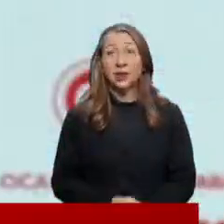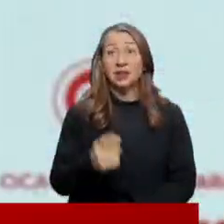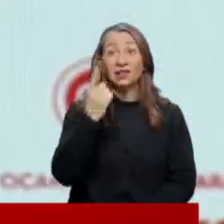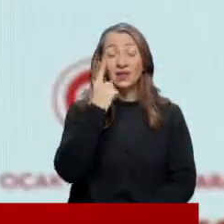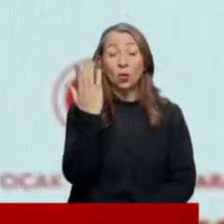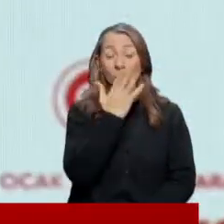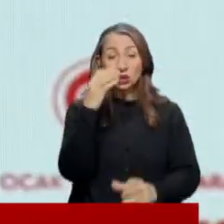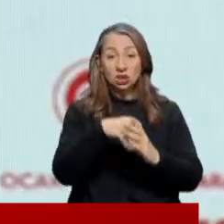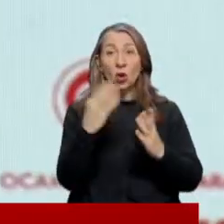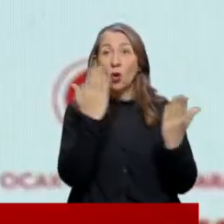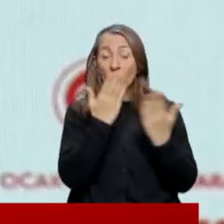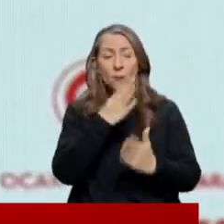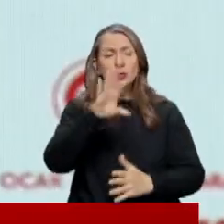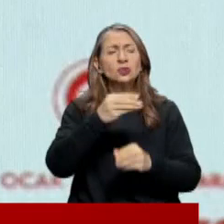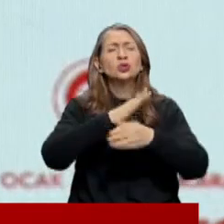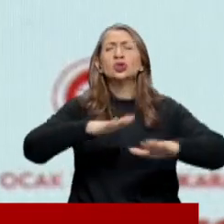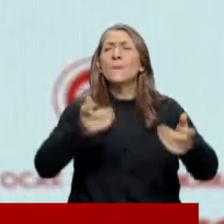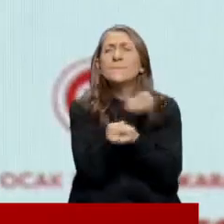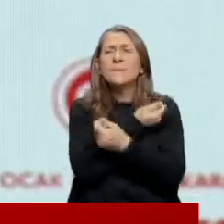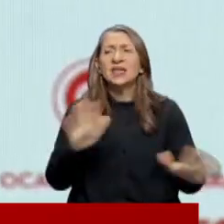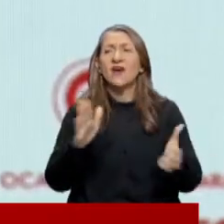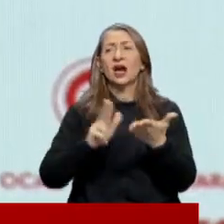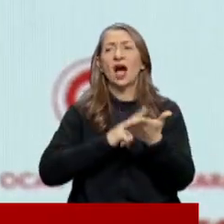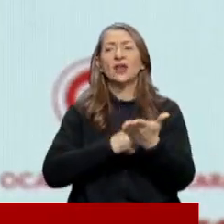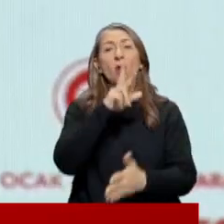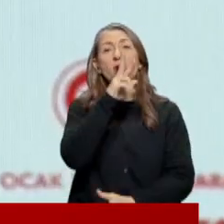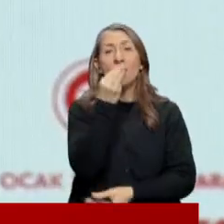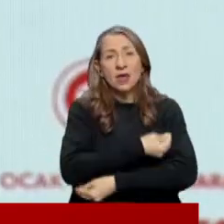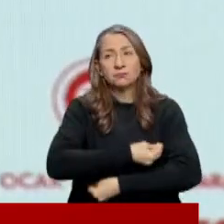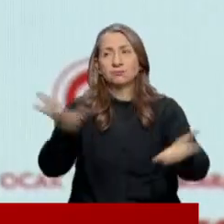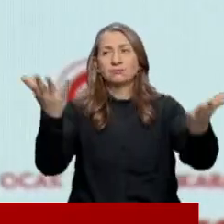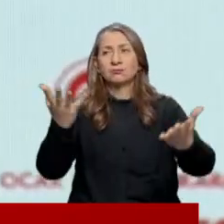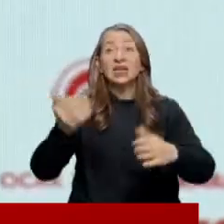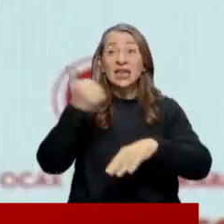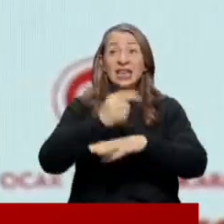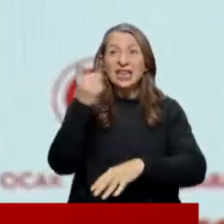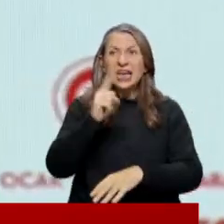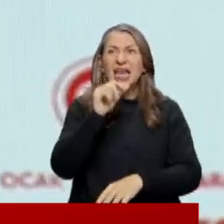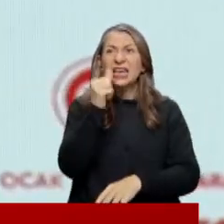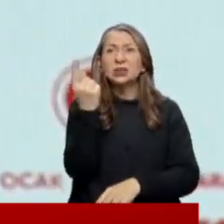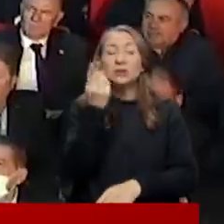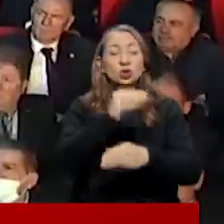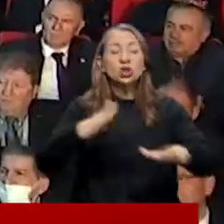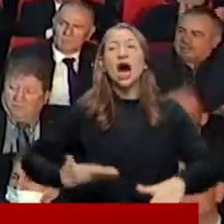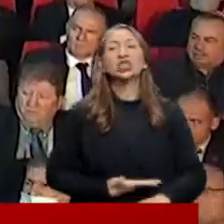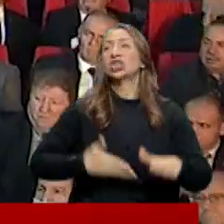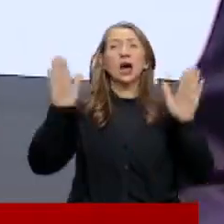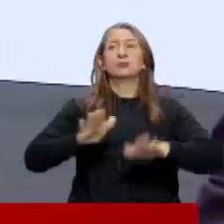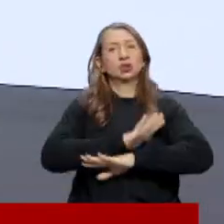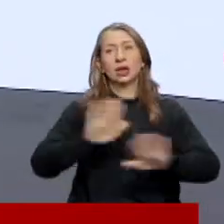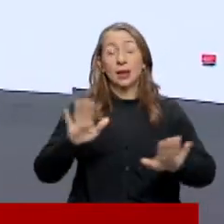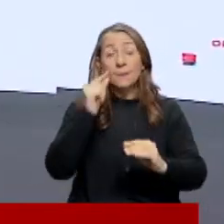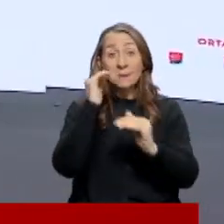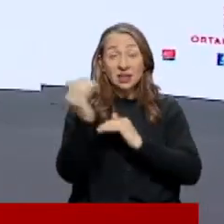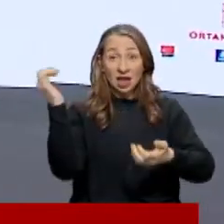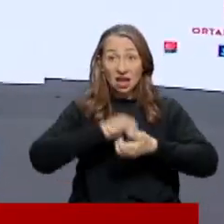Devlet okullarında okuyan bütün çocuklarımıza bedava kahvaltı ve öğle yemeği vereceğiz. İktidarımızda hiçbir çocuk aç kalmayacak.